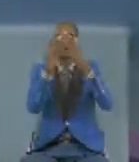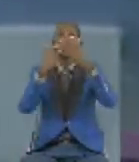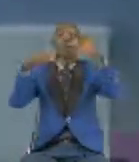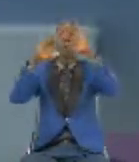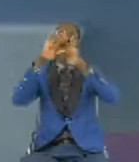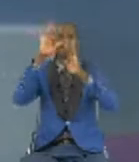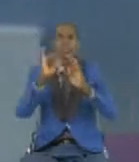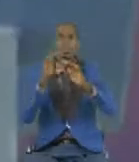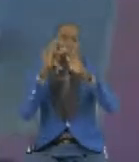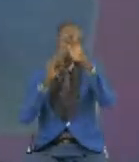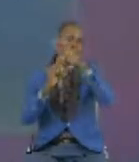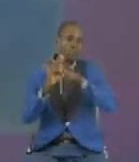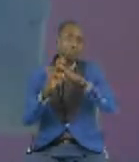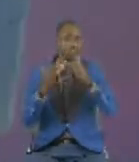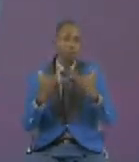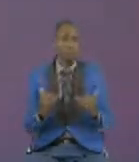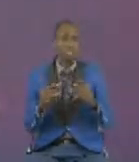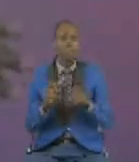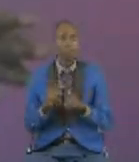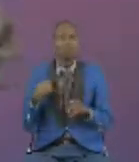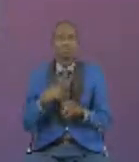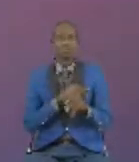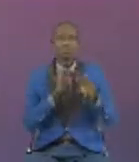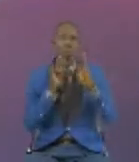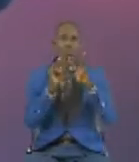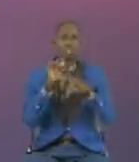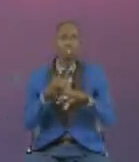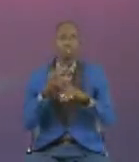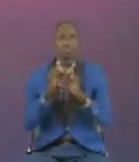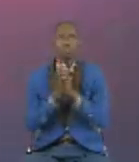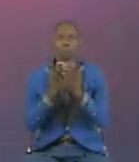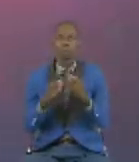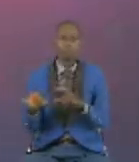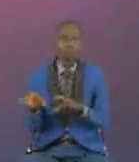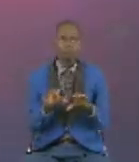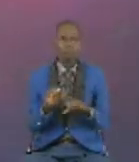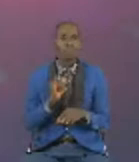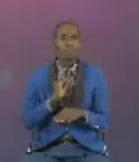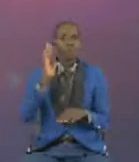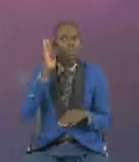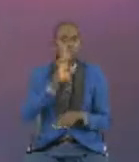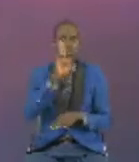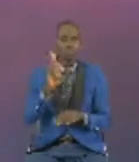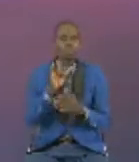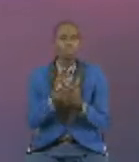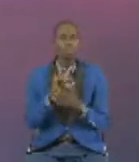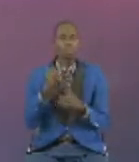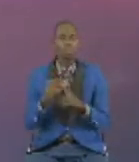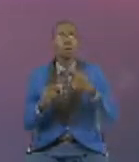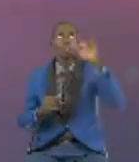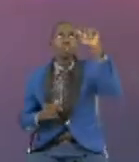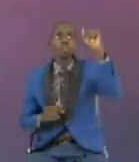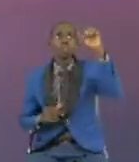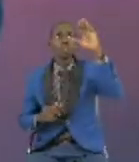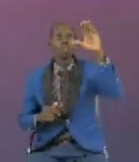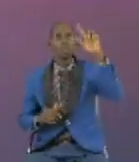céleste. Maintenant, comme nous considérons les actes des apôtres, je vais utiliser ces lettres